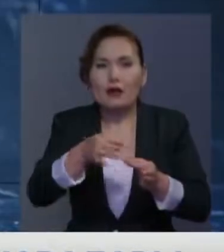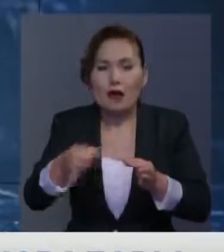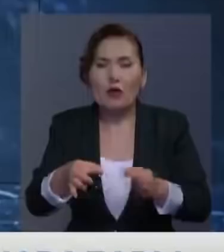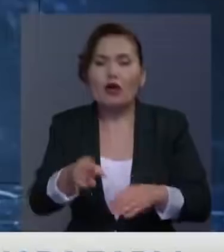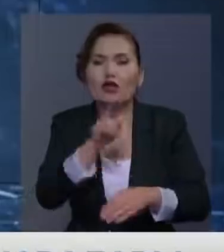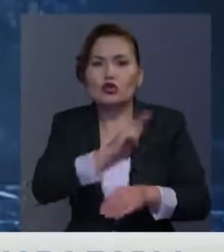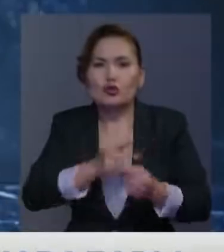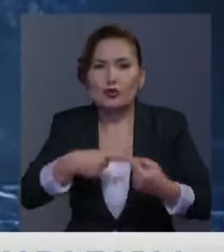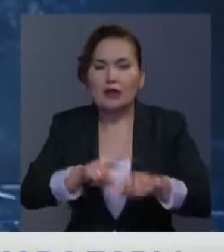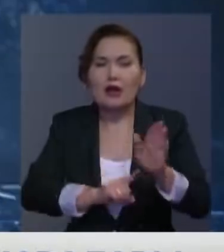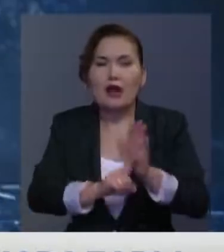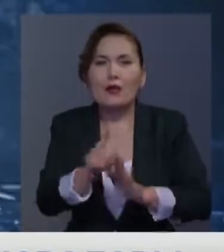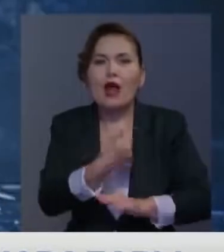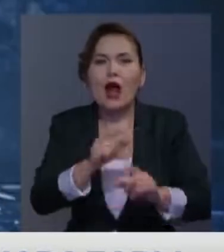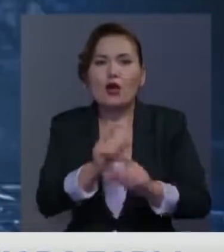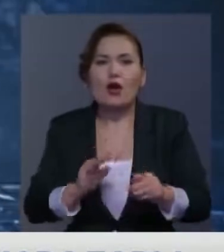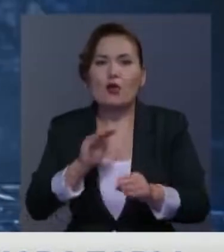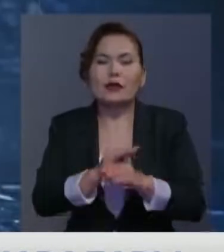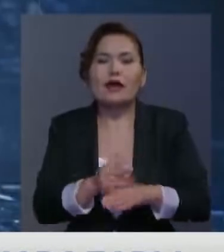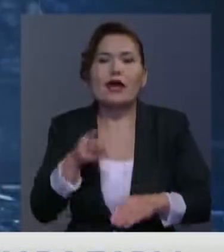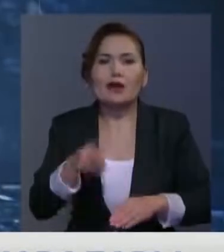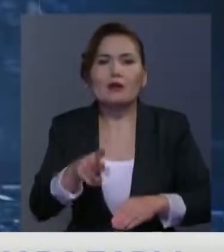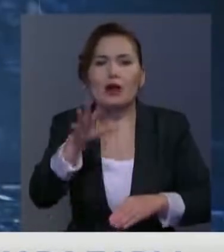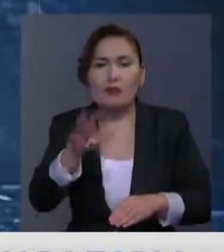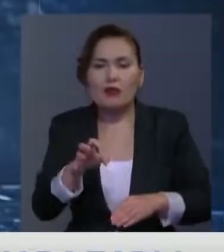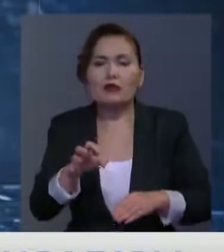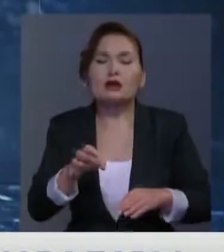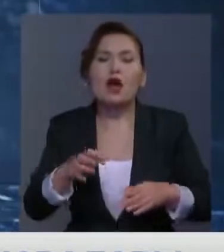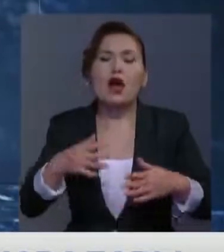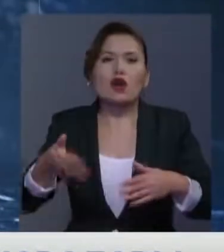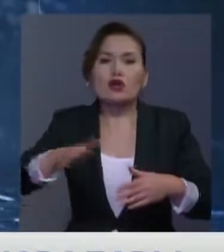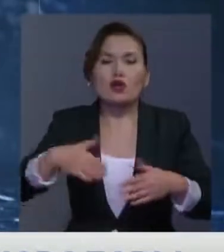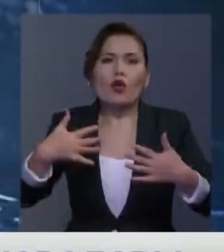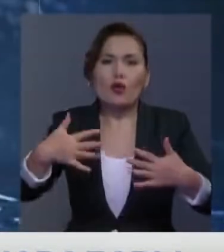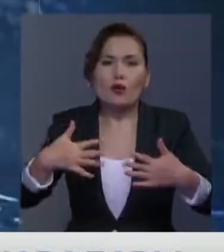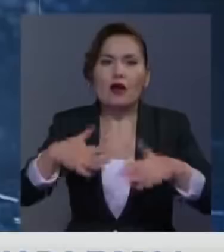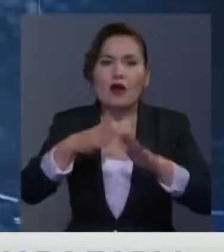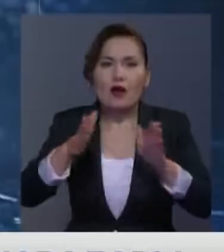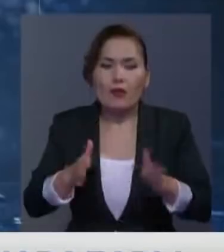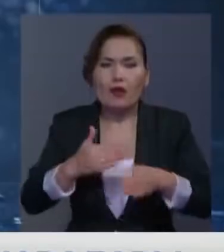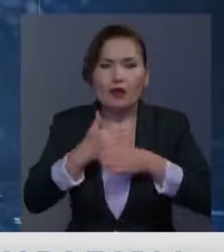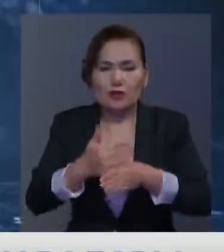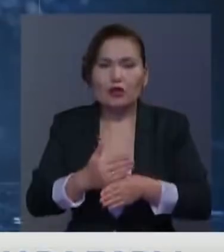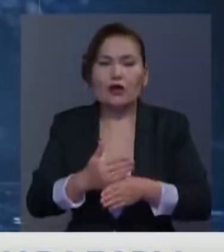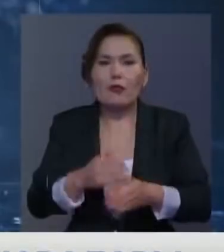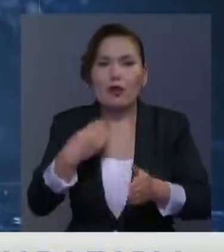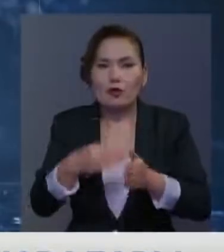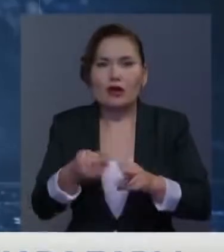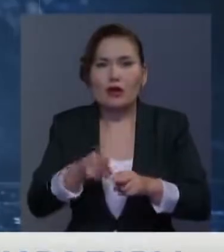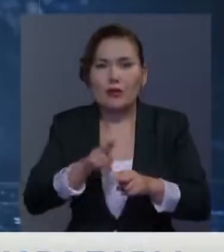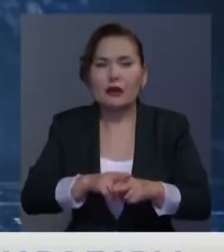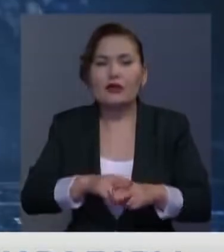істеп тұр. Ауруханаларға қосымша 2,5 мыңнан аса өкпені жасанды желдету аппараты алынды. Оның 1500 отандық